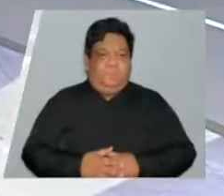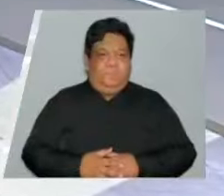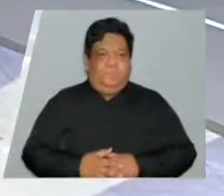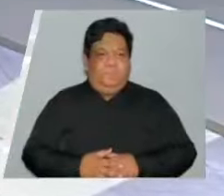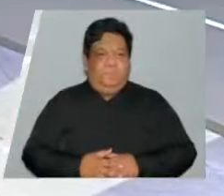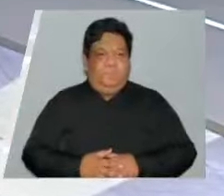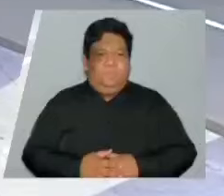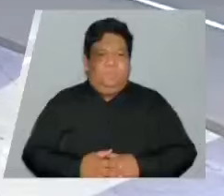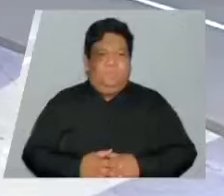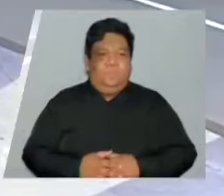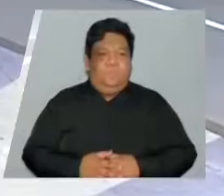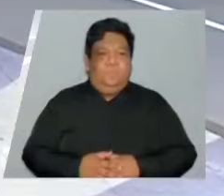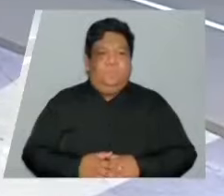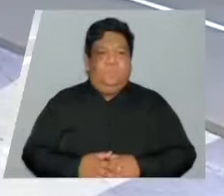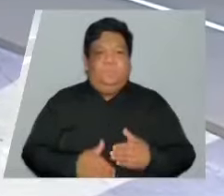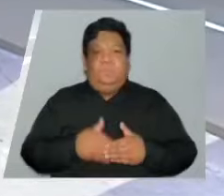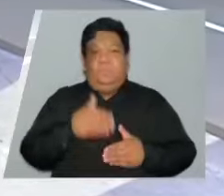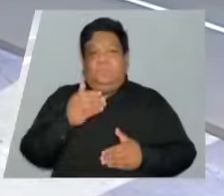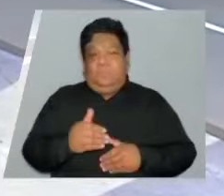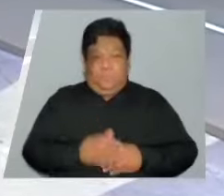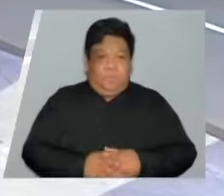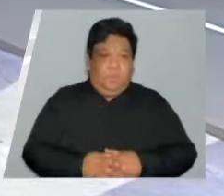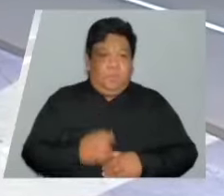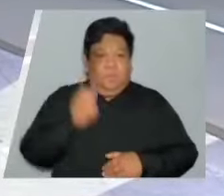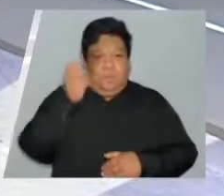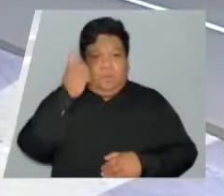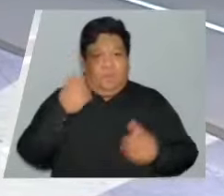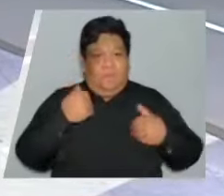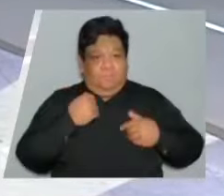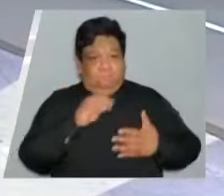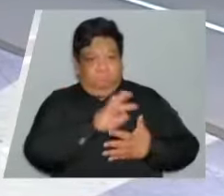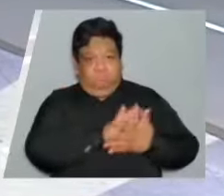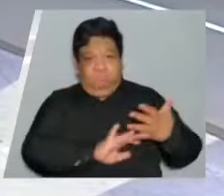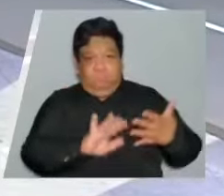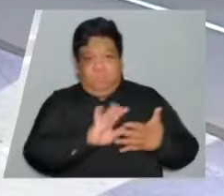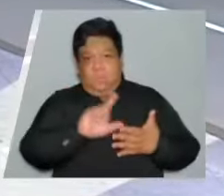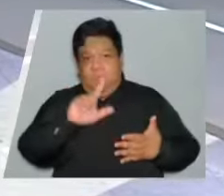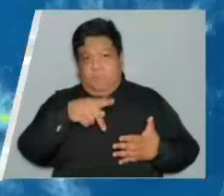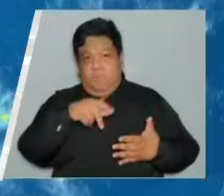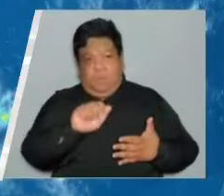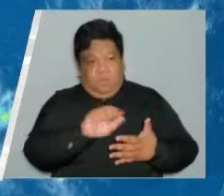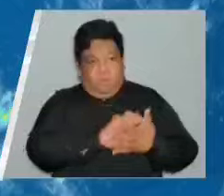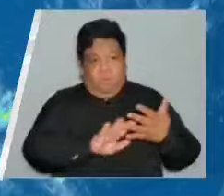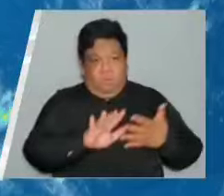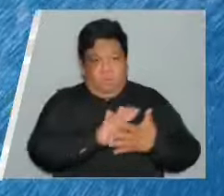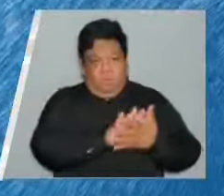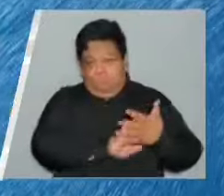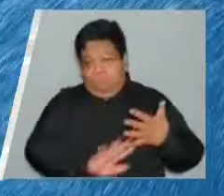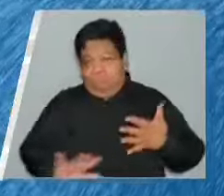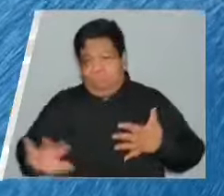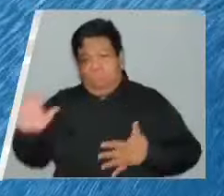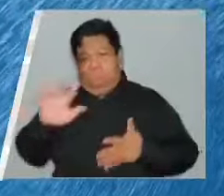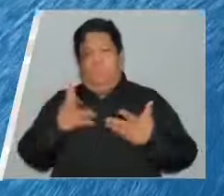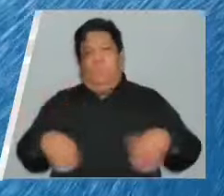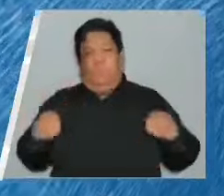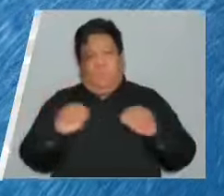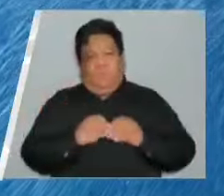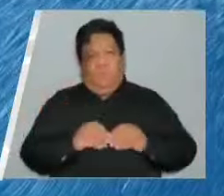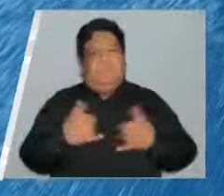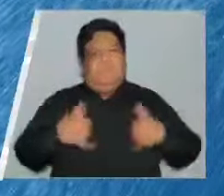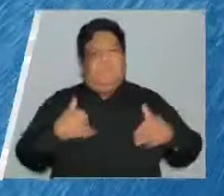Wala ng trough ng low-pressure area na nakakaapekto sa bansa. Easterlies ang patuloy na iiral at magdadala pa rin ng mainit na panahon